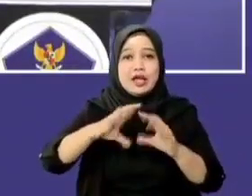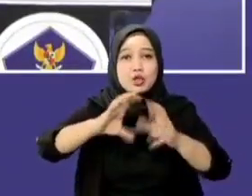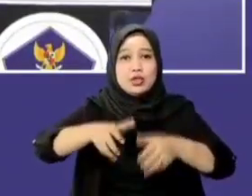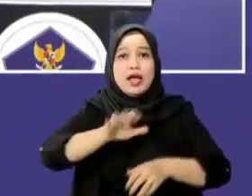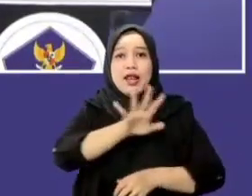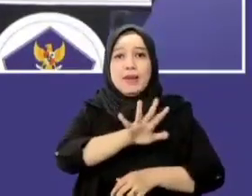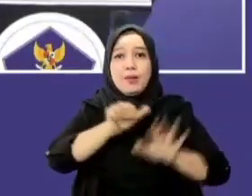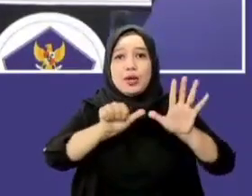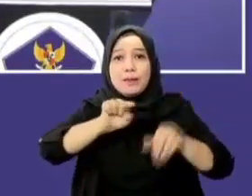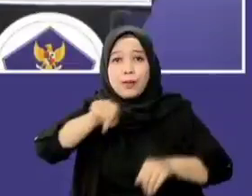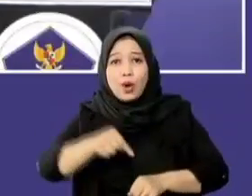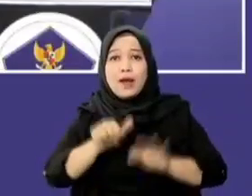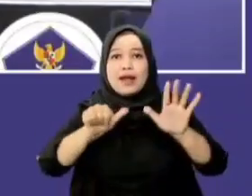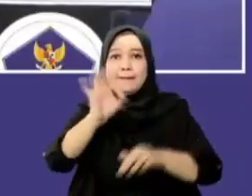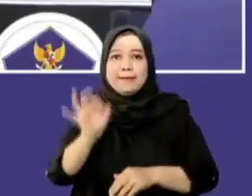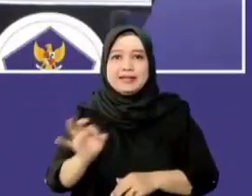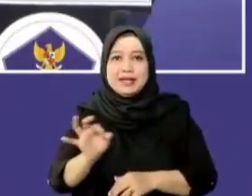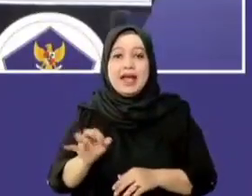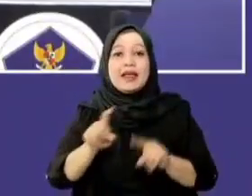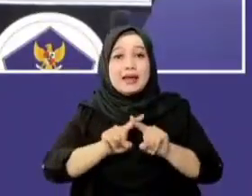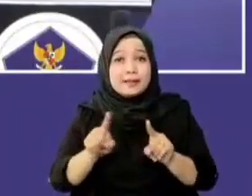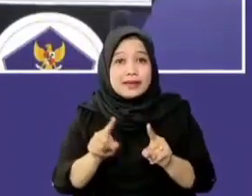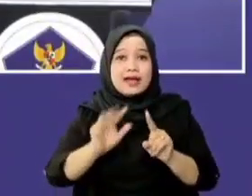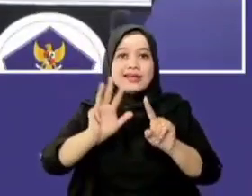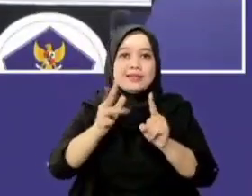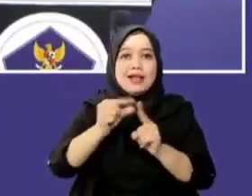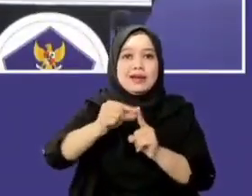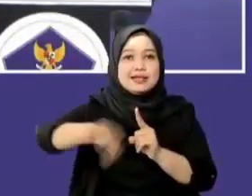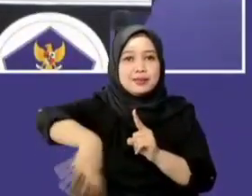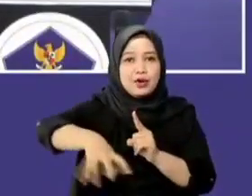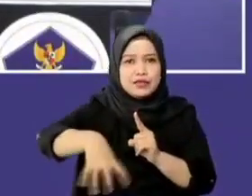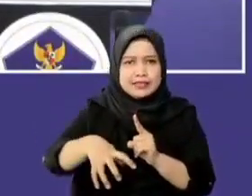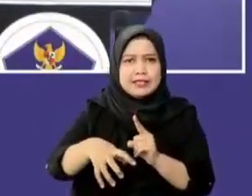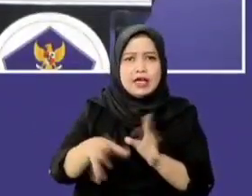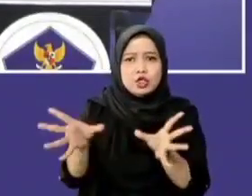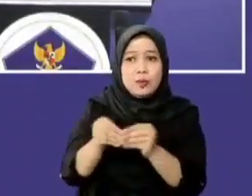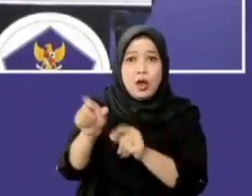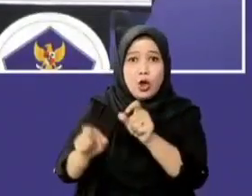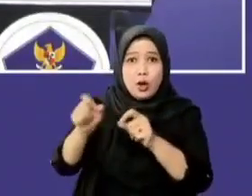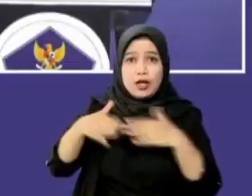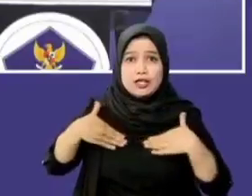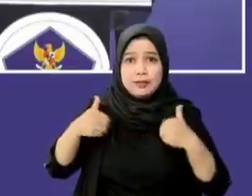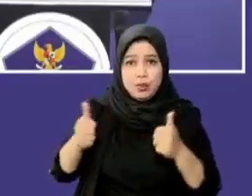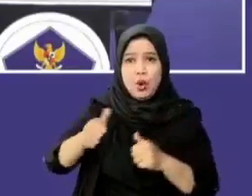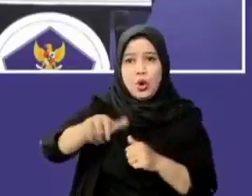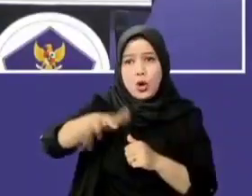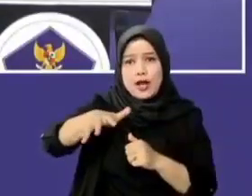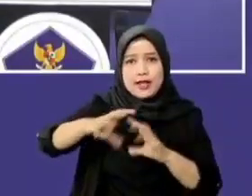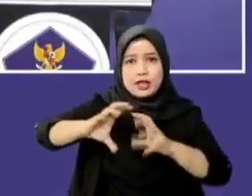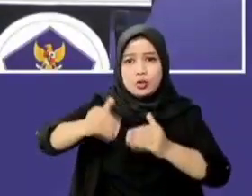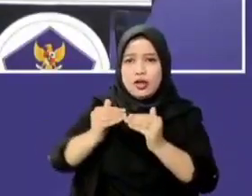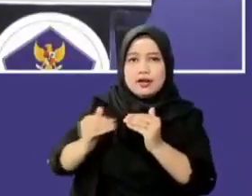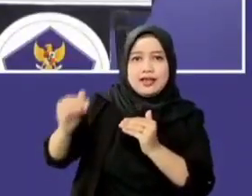56,55%. Namun ada 19 provinsi yang memiliki angka sembuh di atas rata-rata